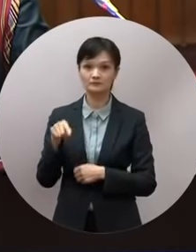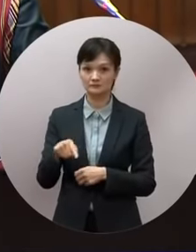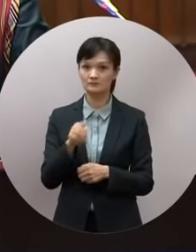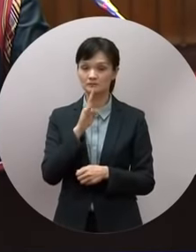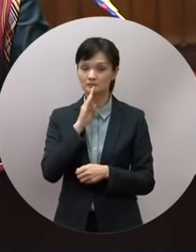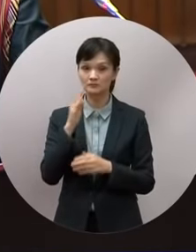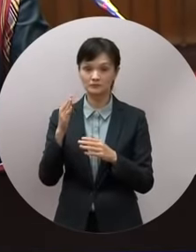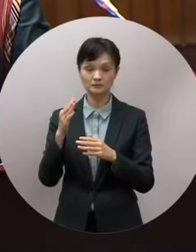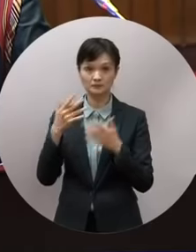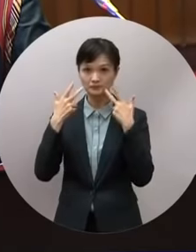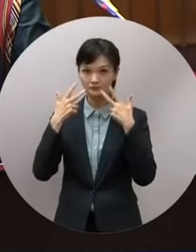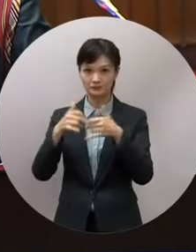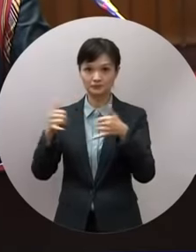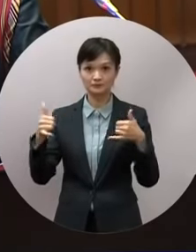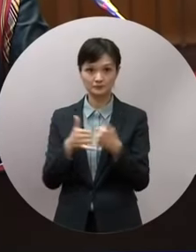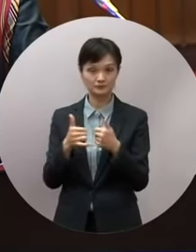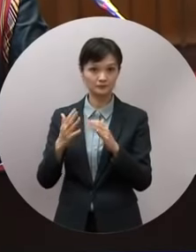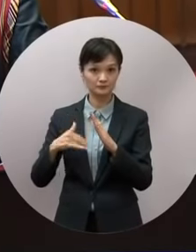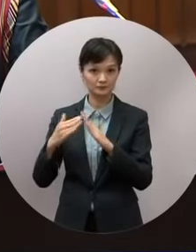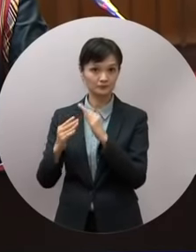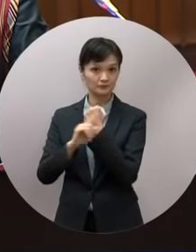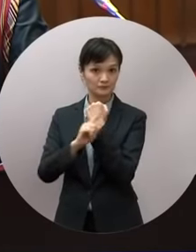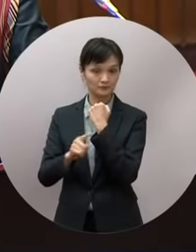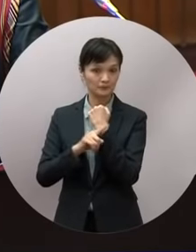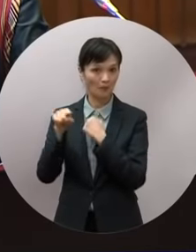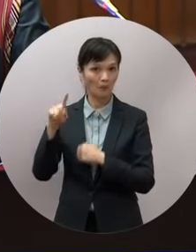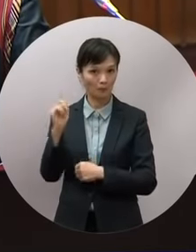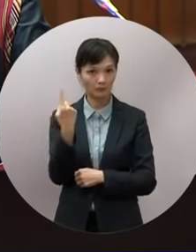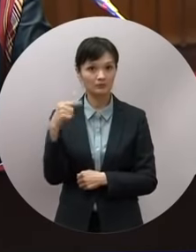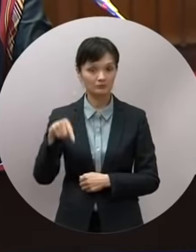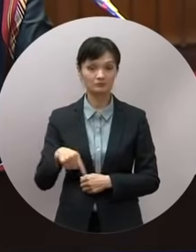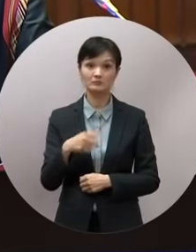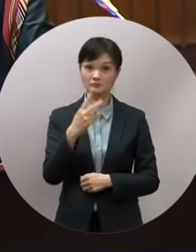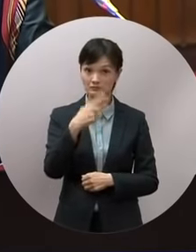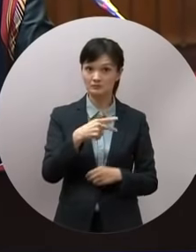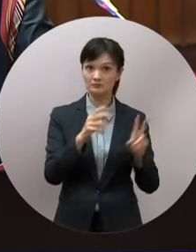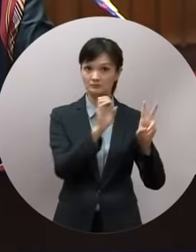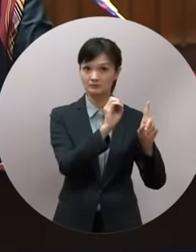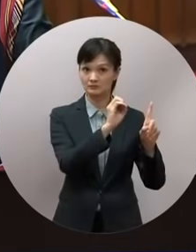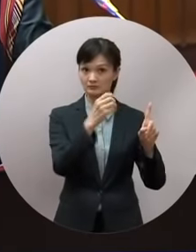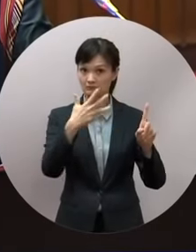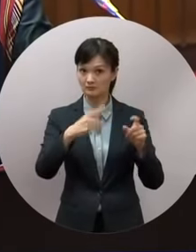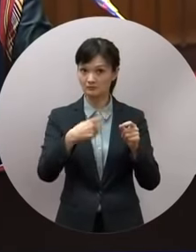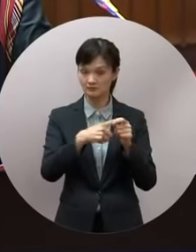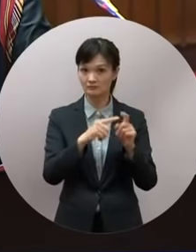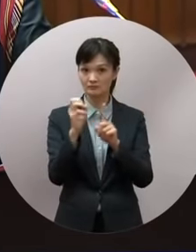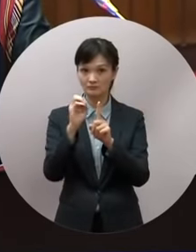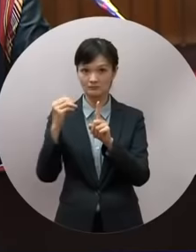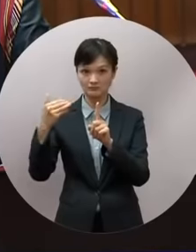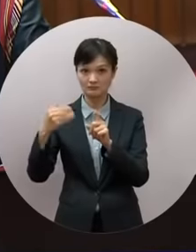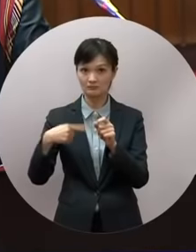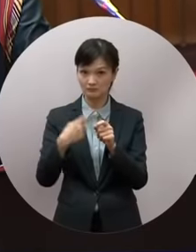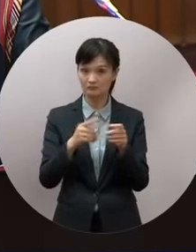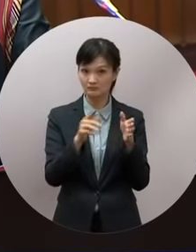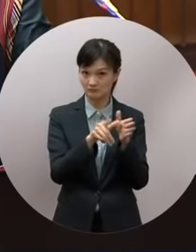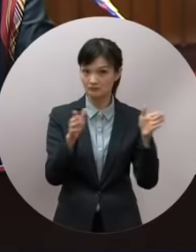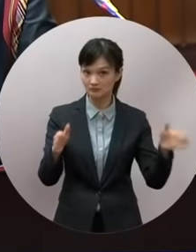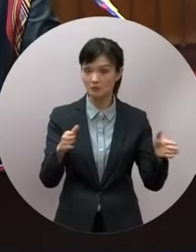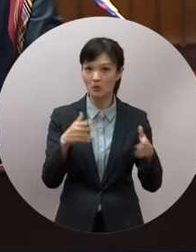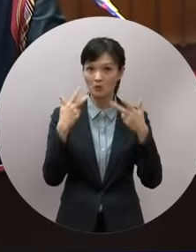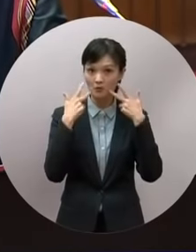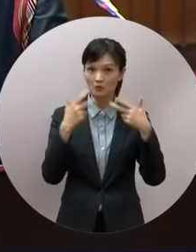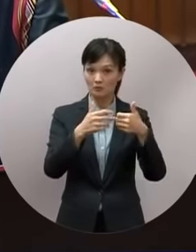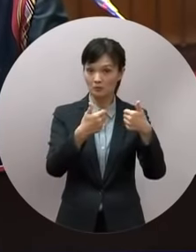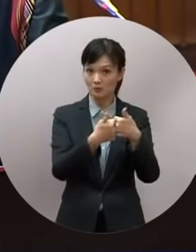学校法的起源。更何况108年一直到109年，原民会你们也召开了3次的延长会